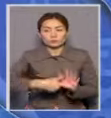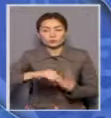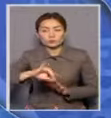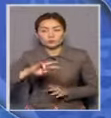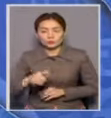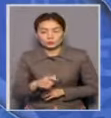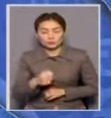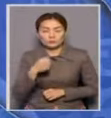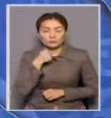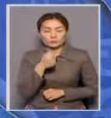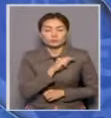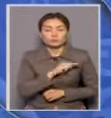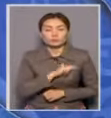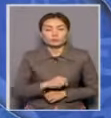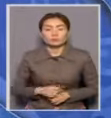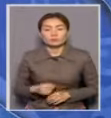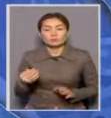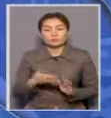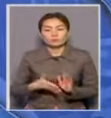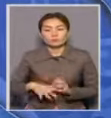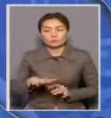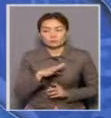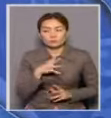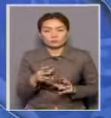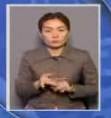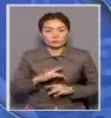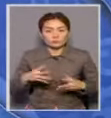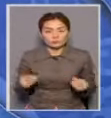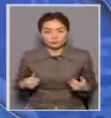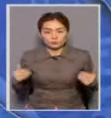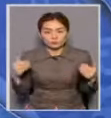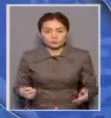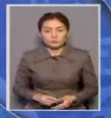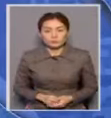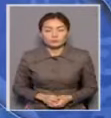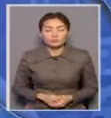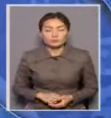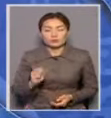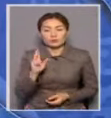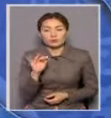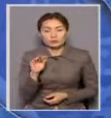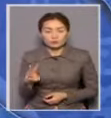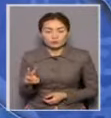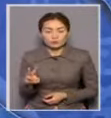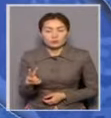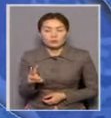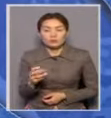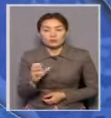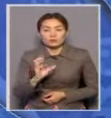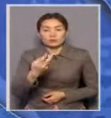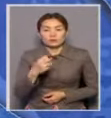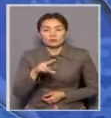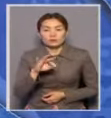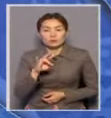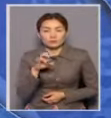Бұқаралық ақпарат саласы қызметкерлерінің құрметіменен кәсіби мерекесімен облыс әкімі Серік Жамбылұлы Шапкенттің